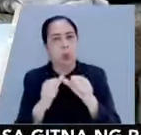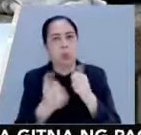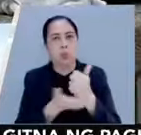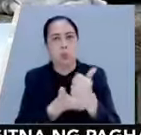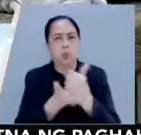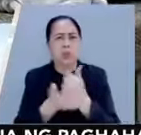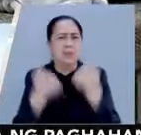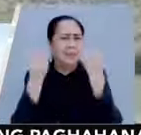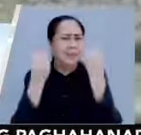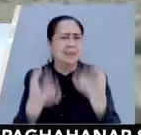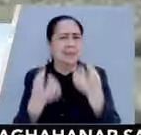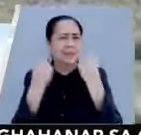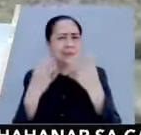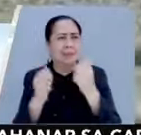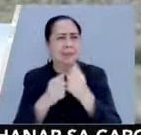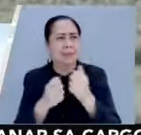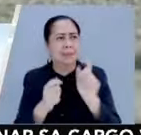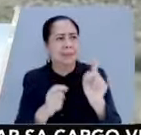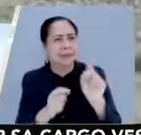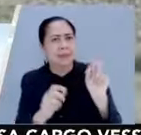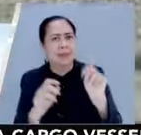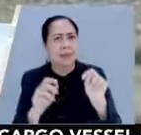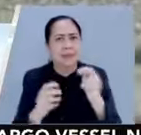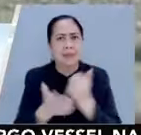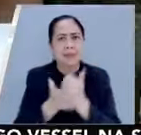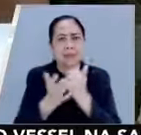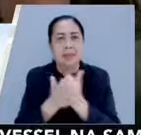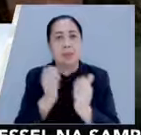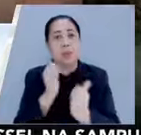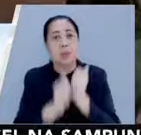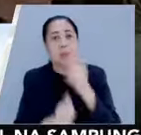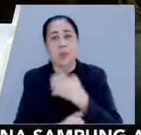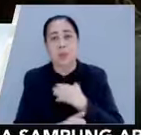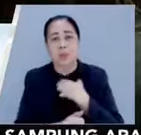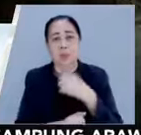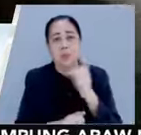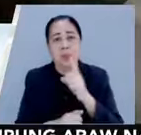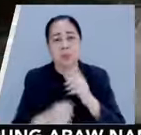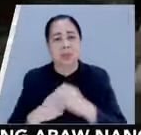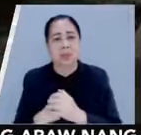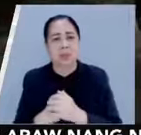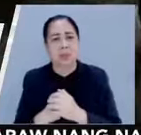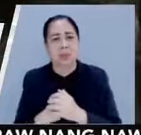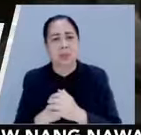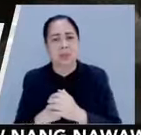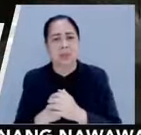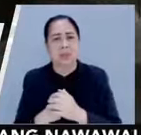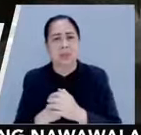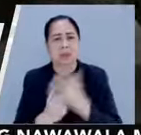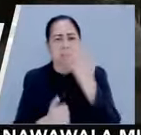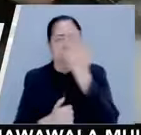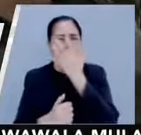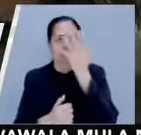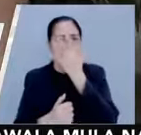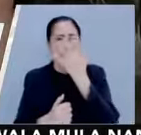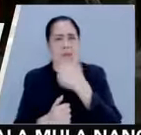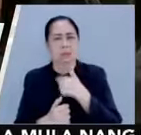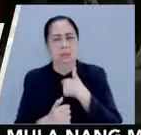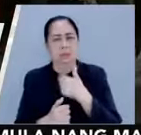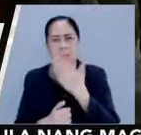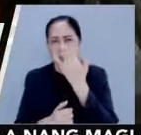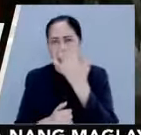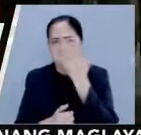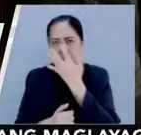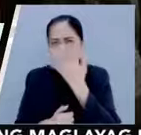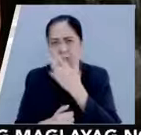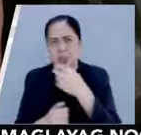mga nire-respondihan. Karamihan ng daing. Eh basta parang nahilo ko. Bakit ho? Sa init o sa dami